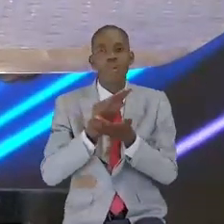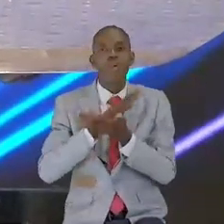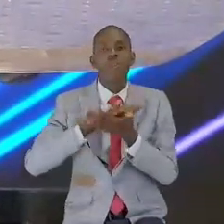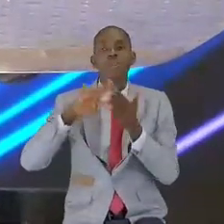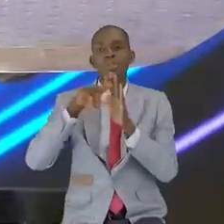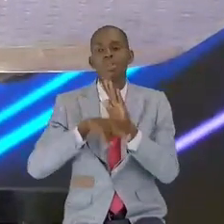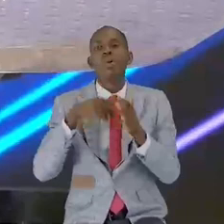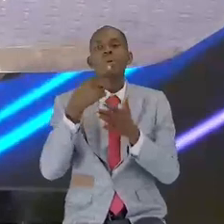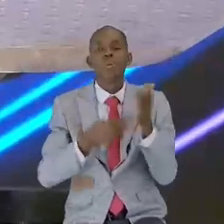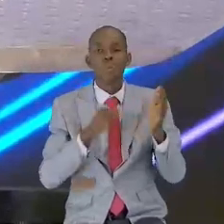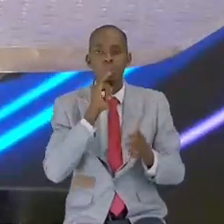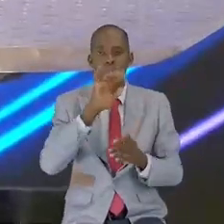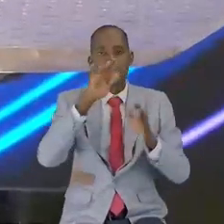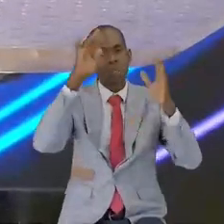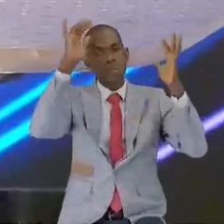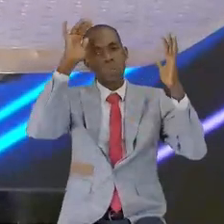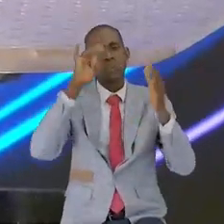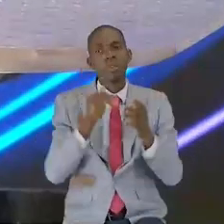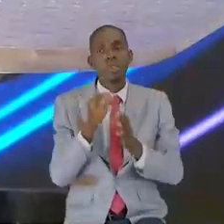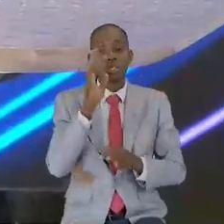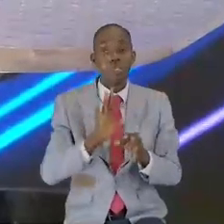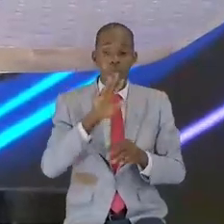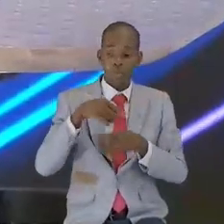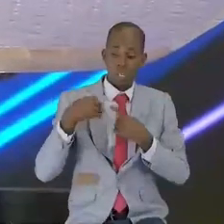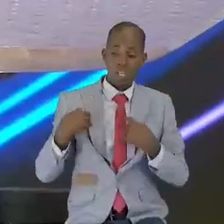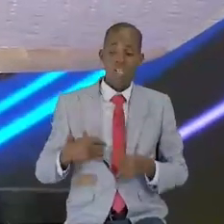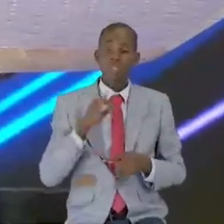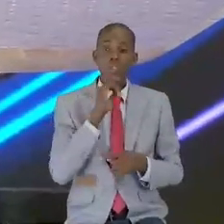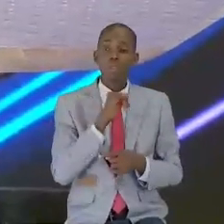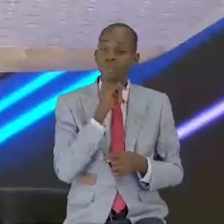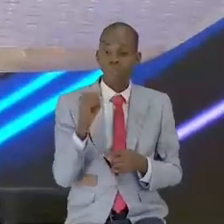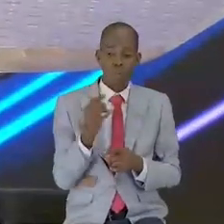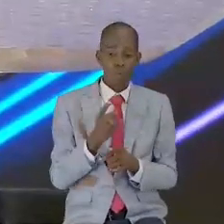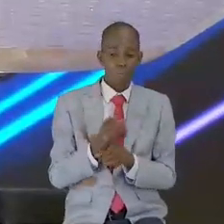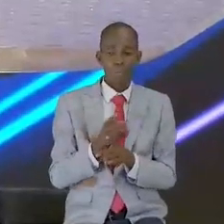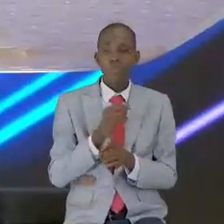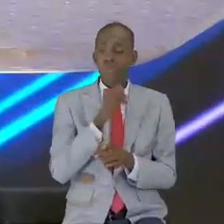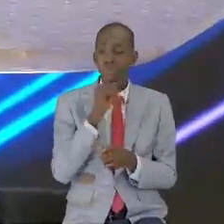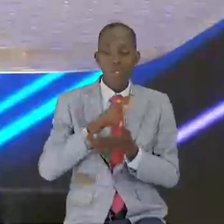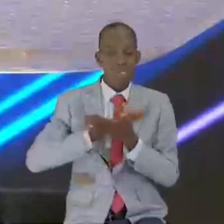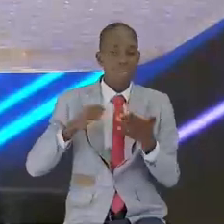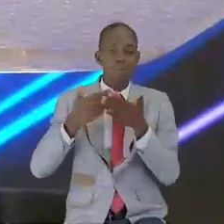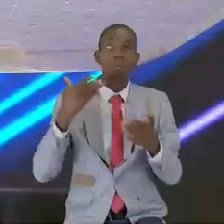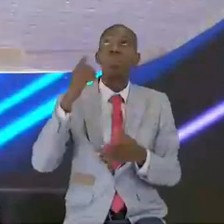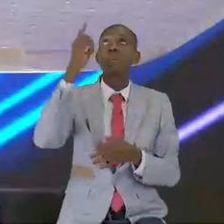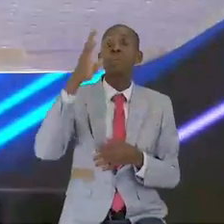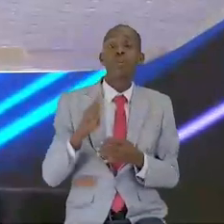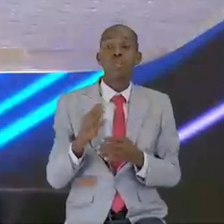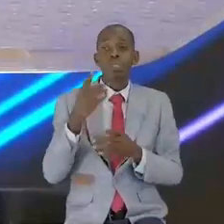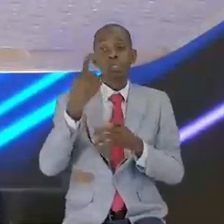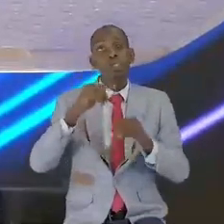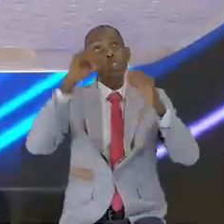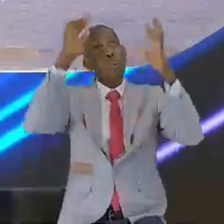Quelle est ton espérance? Si ton cœur n'est pas juste devant Dieu, l'espérance du